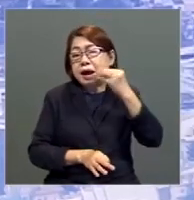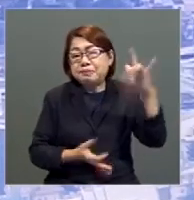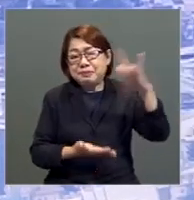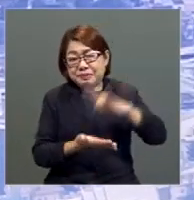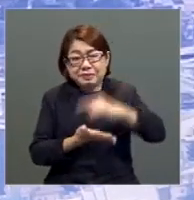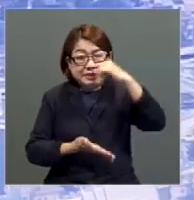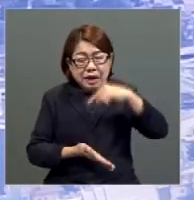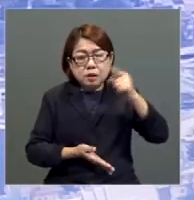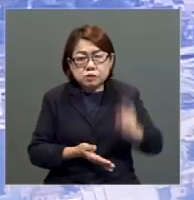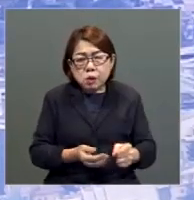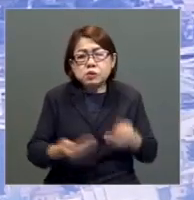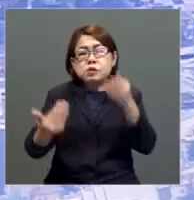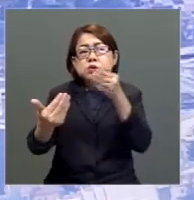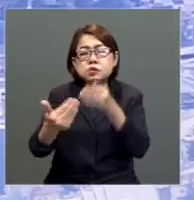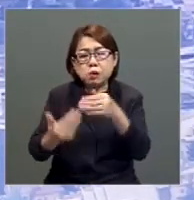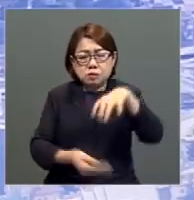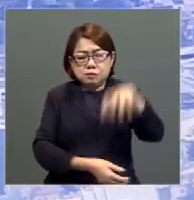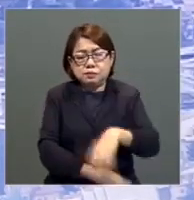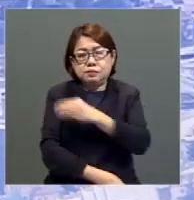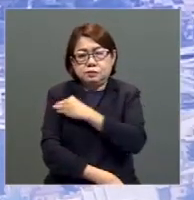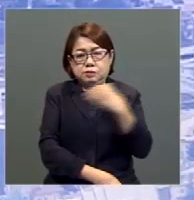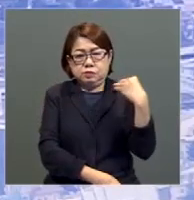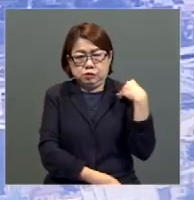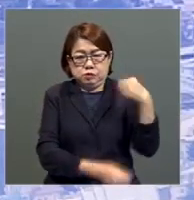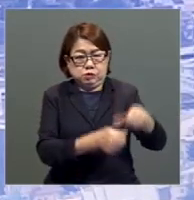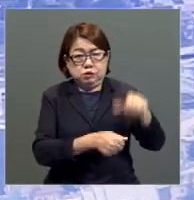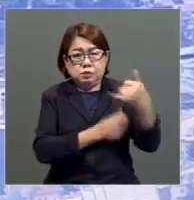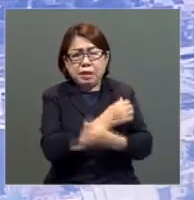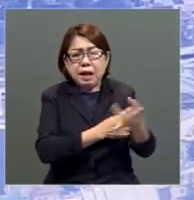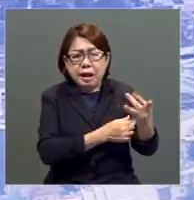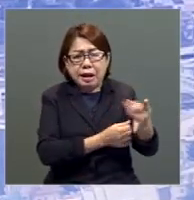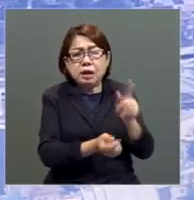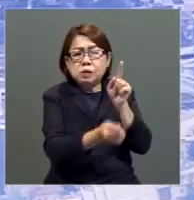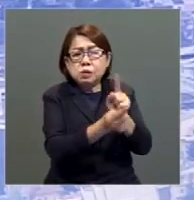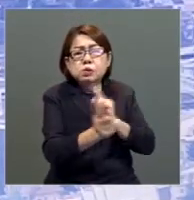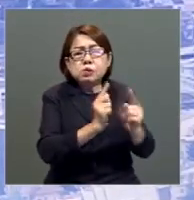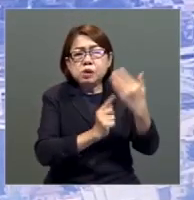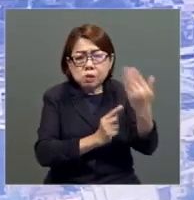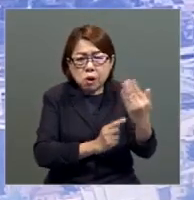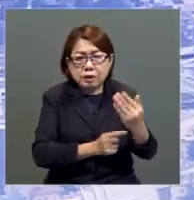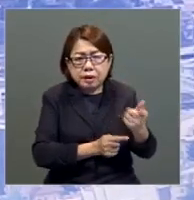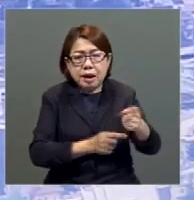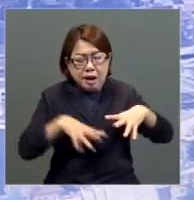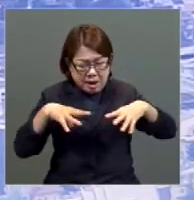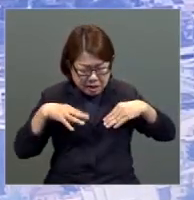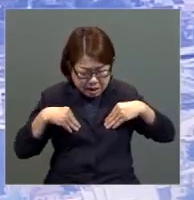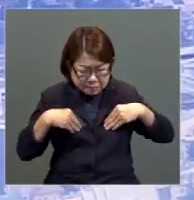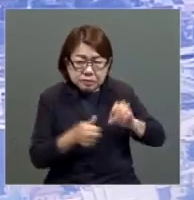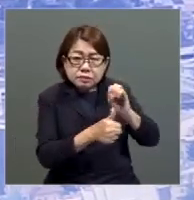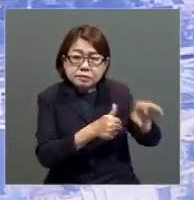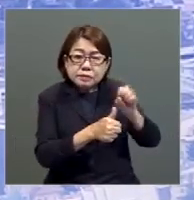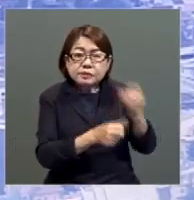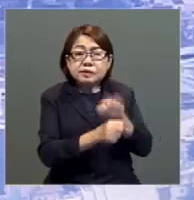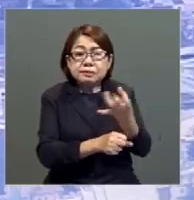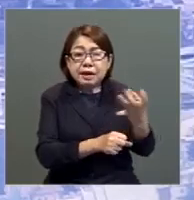ต่อกับทางสถานทูตของประเทศนั้นๆและปฏิบัติตามคำแนะนำของท่านเอกอัครราชทูตของ